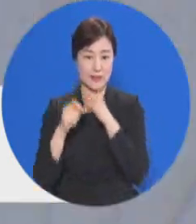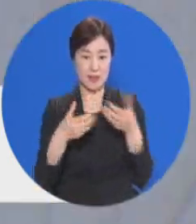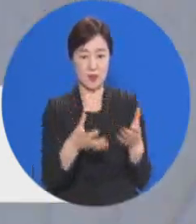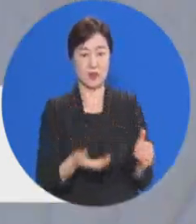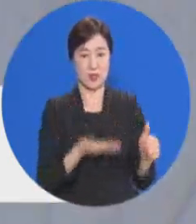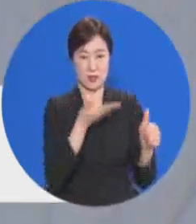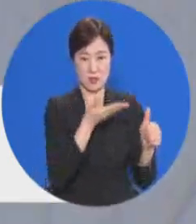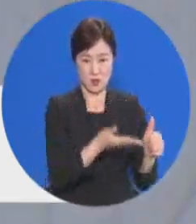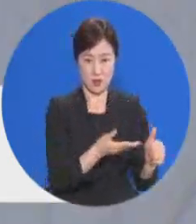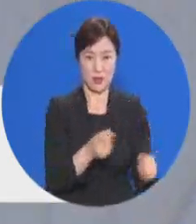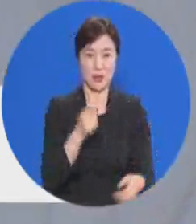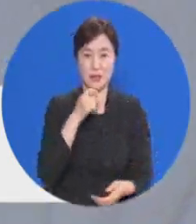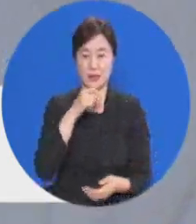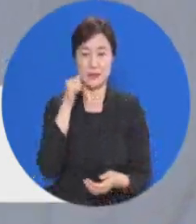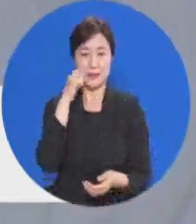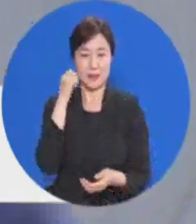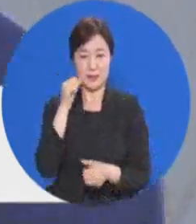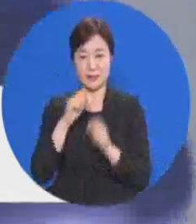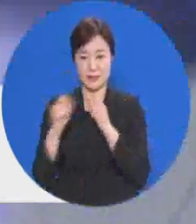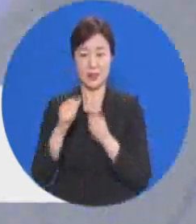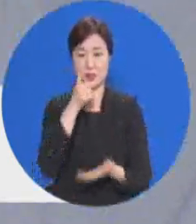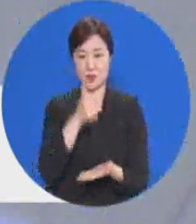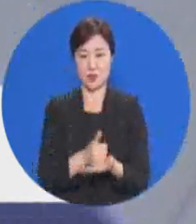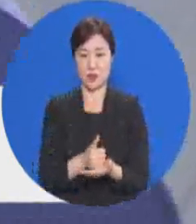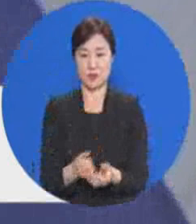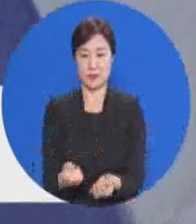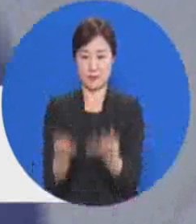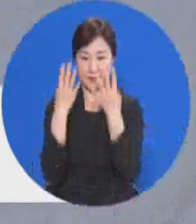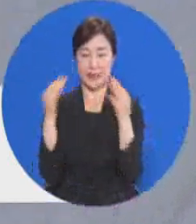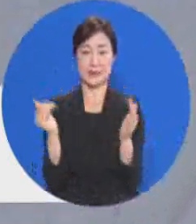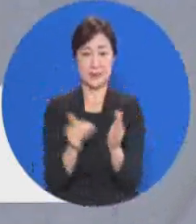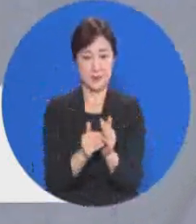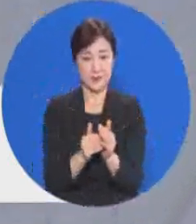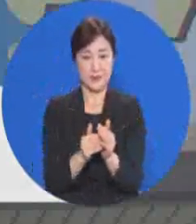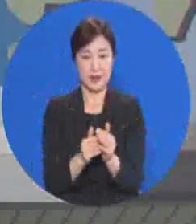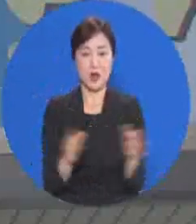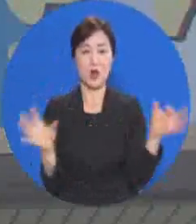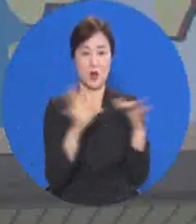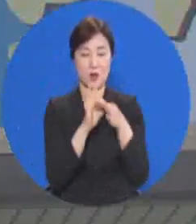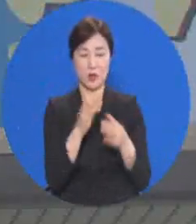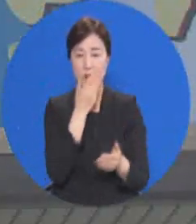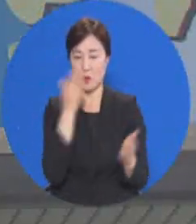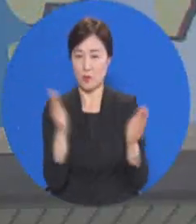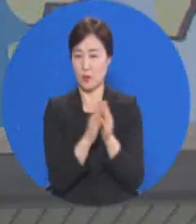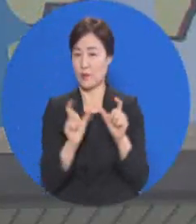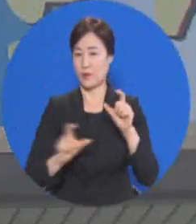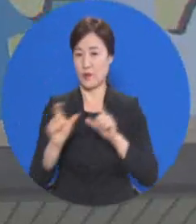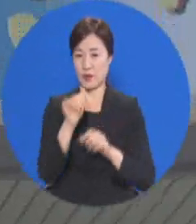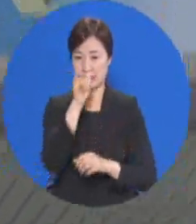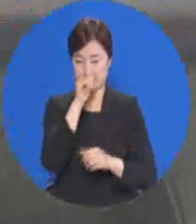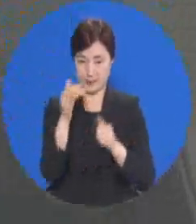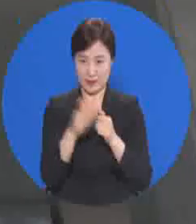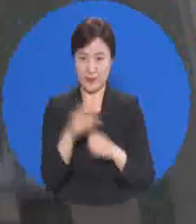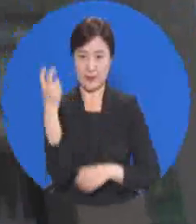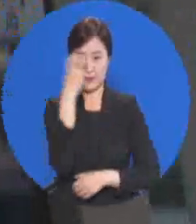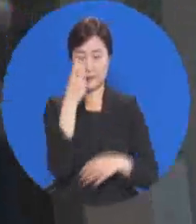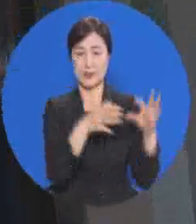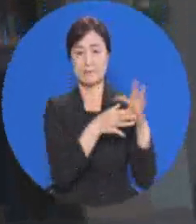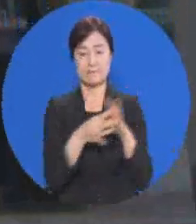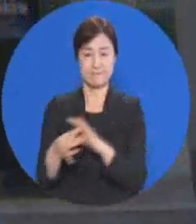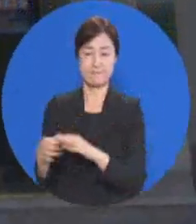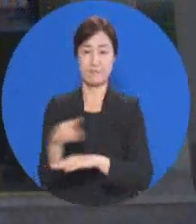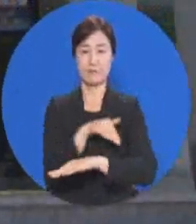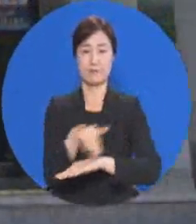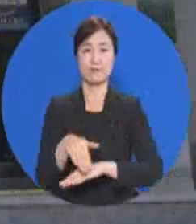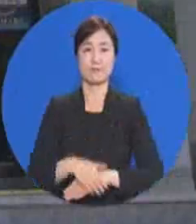A씨가 사기 방조 혐의로 구속됐습니다. 경찰은 A씨와 연결된 공범이 더 있을 것으로 보고 수사를 이어가고